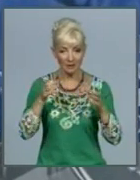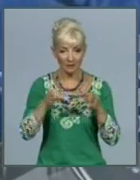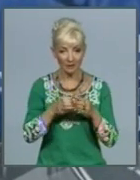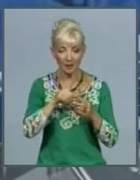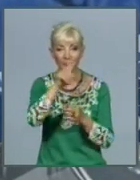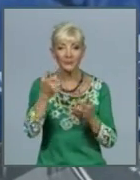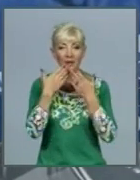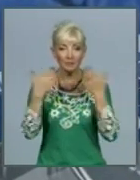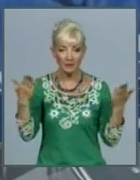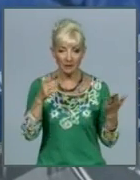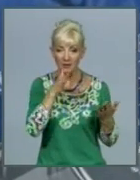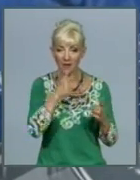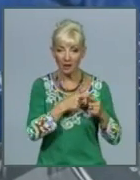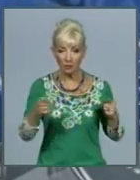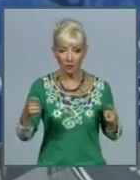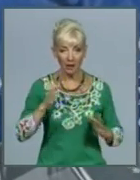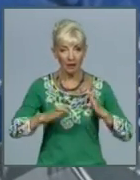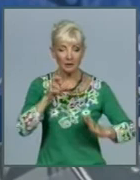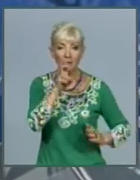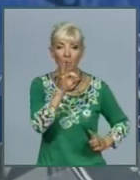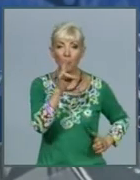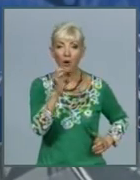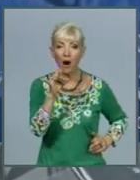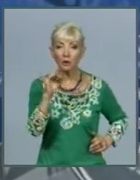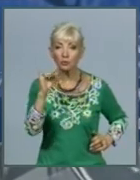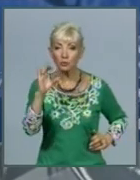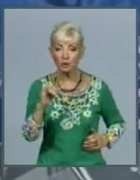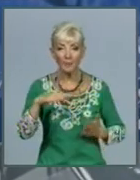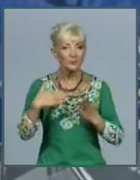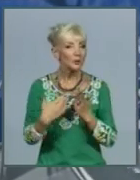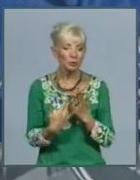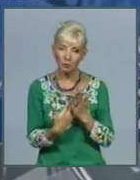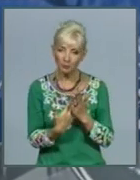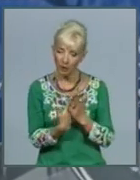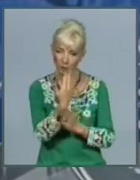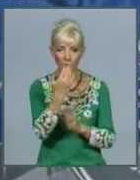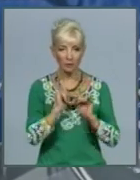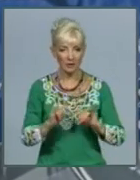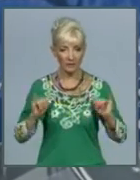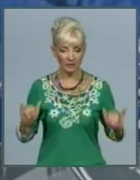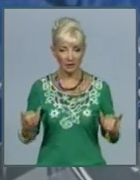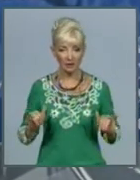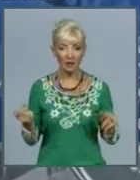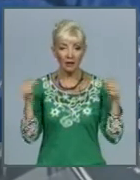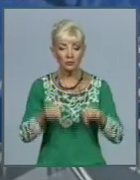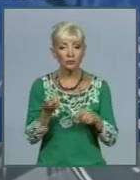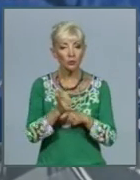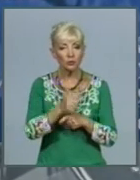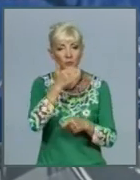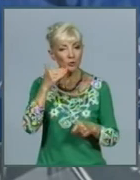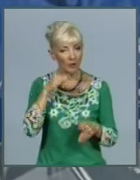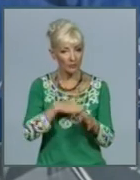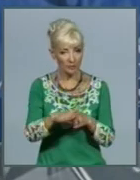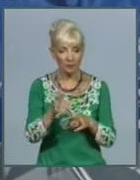інститут Бакаріуса приобрів совершенно новий зовнішній вид. Тут дуже багато зроблено. Дуже багато зроблено для